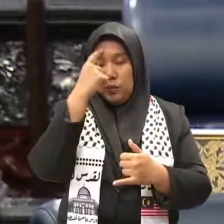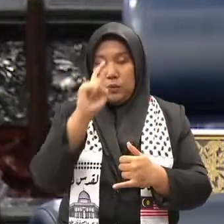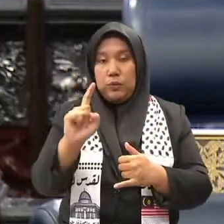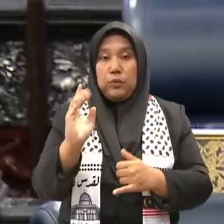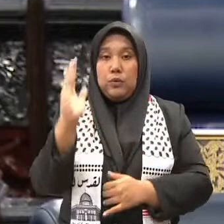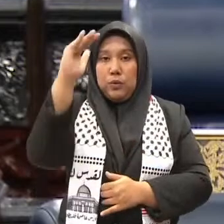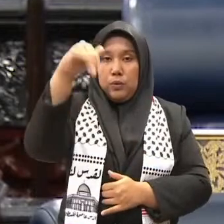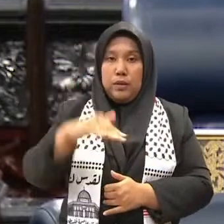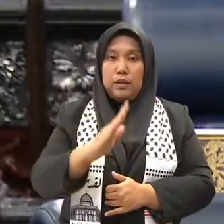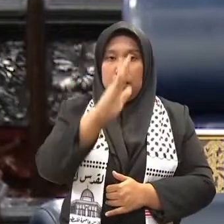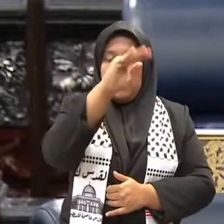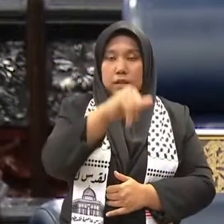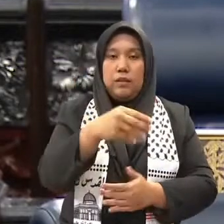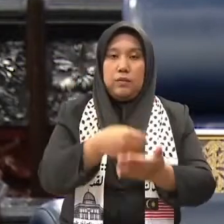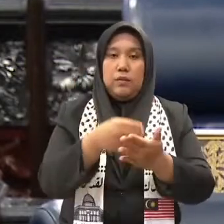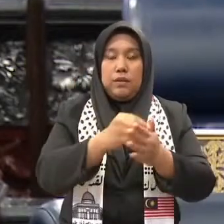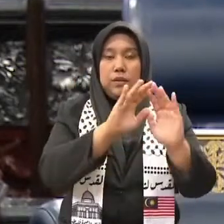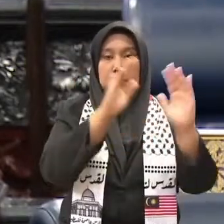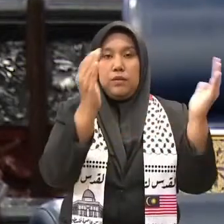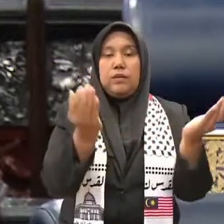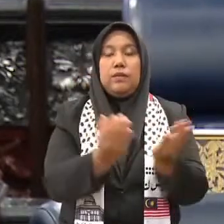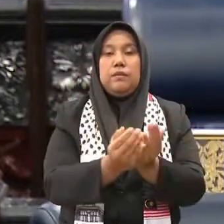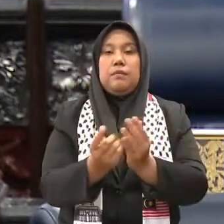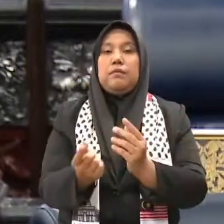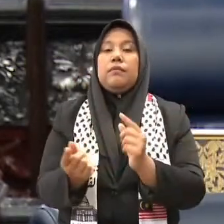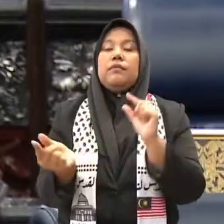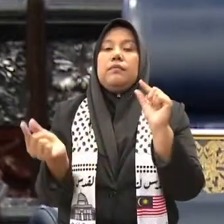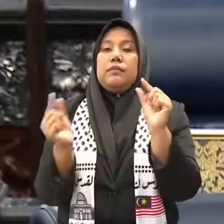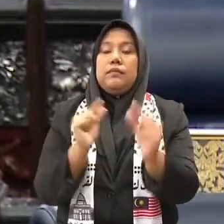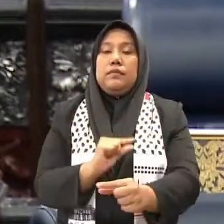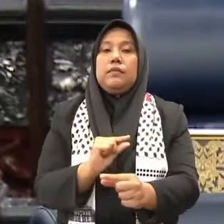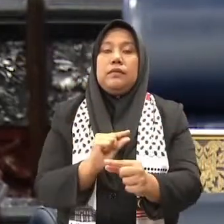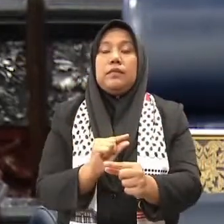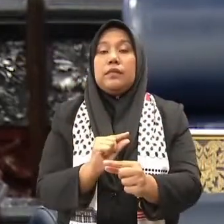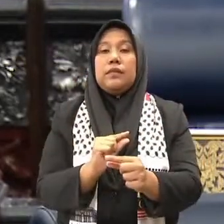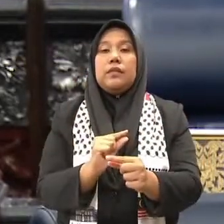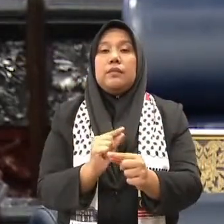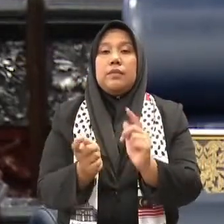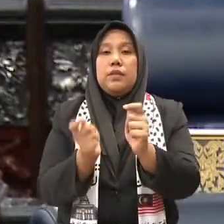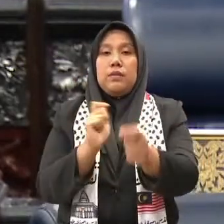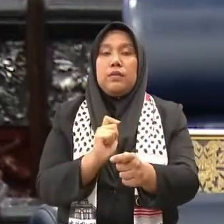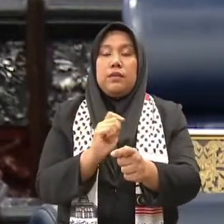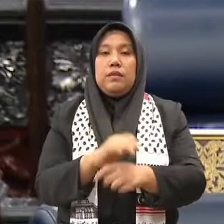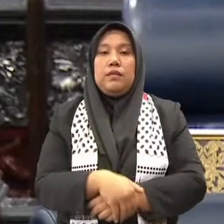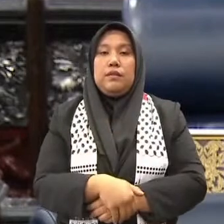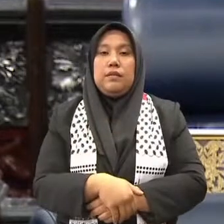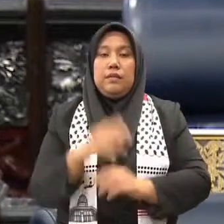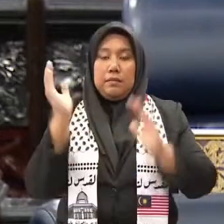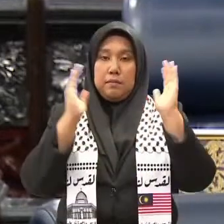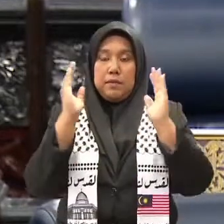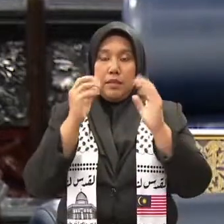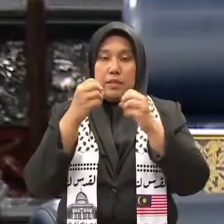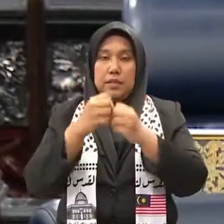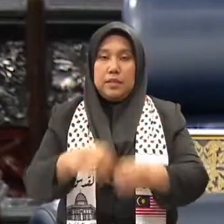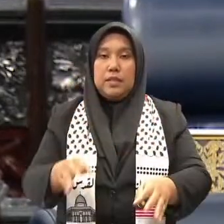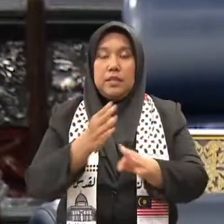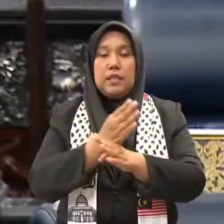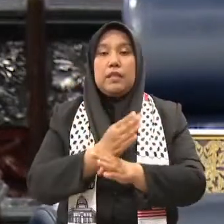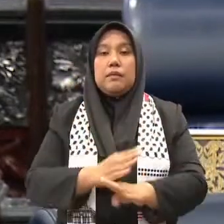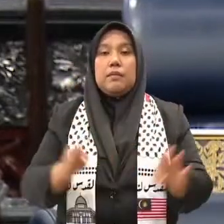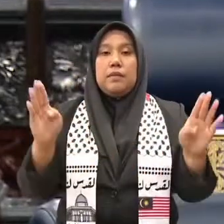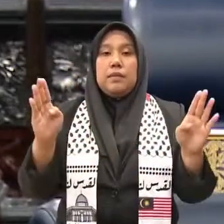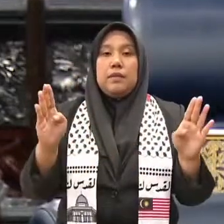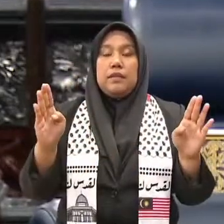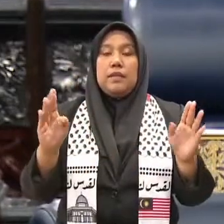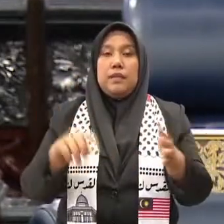pasaran kewangan global dan pergerakan kadar pertukaran keduanya Malaysia akan hilang kebebasan dasar monetar